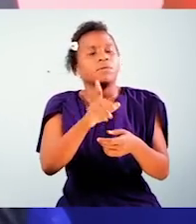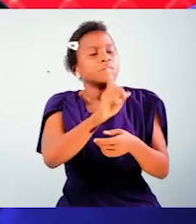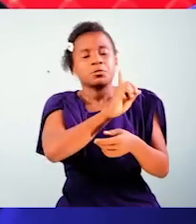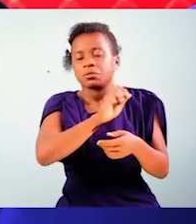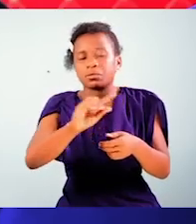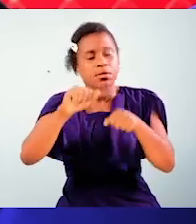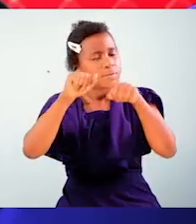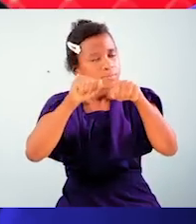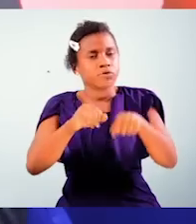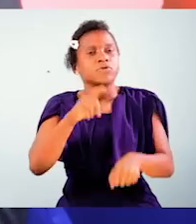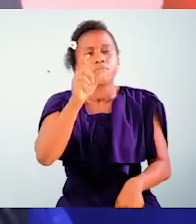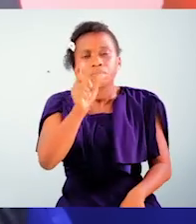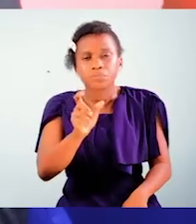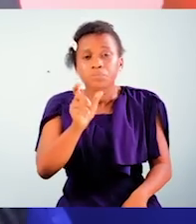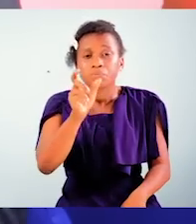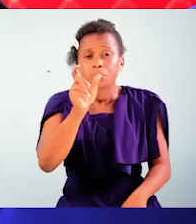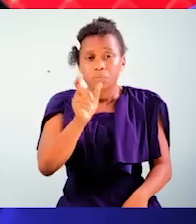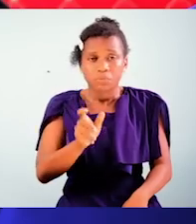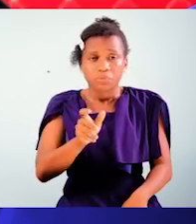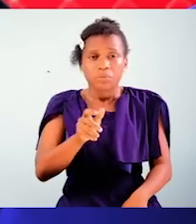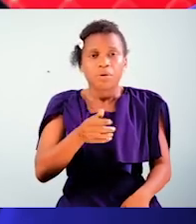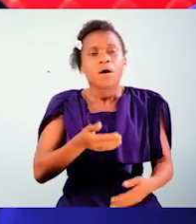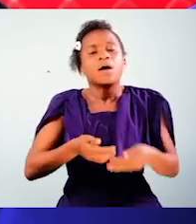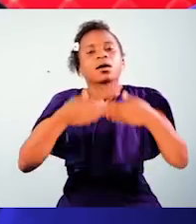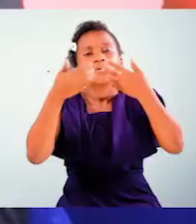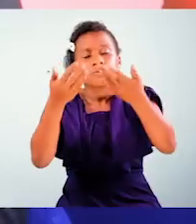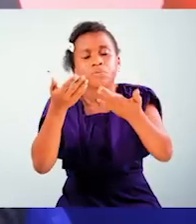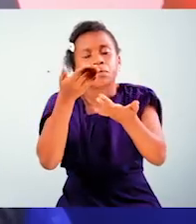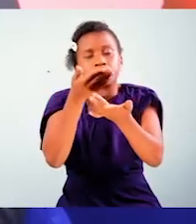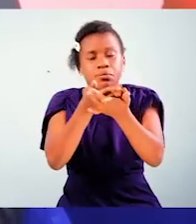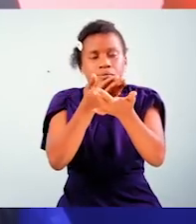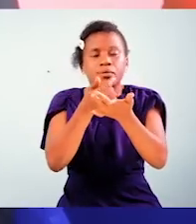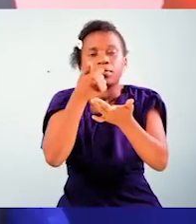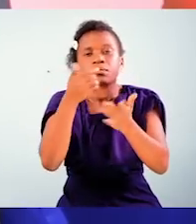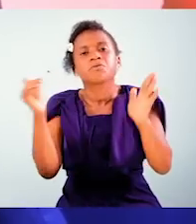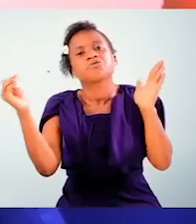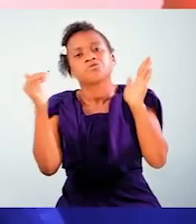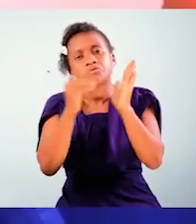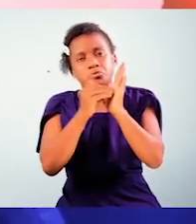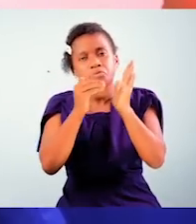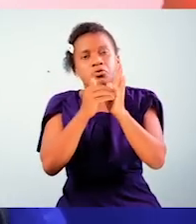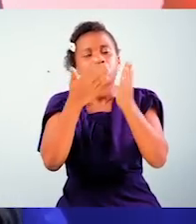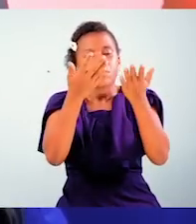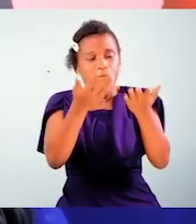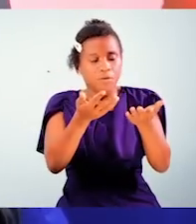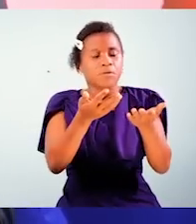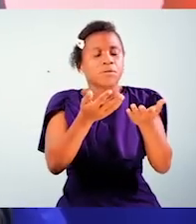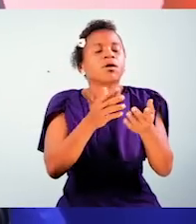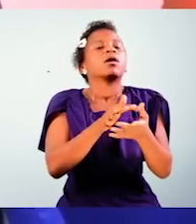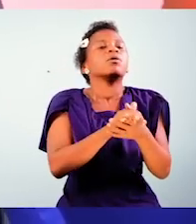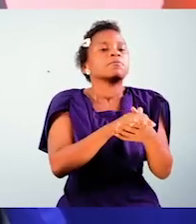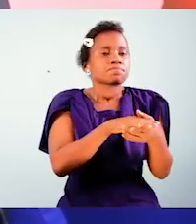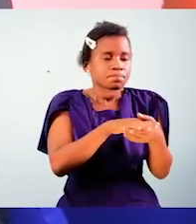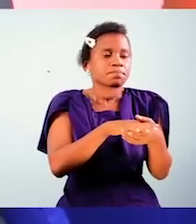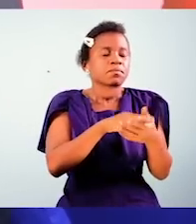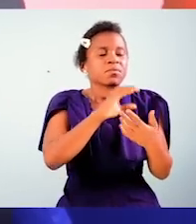hashurutishi. Hashurutishi. Sheria inasema anatoa recommendations. Sawa sawa. Yeah. Na ikumbuke CAG huyu akisha staff manake haajiriwi tena